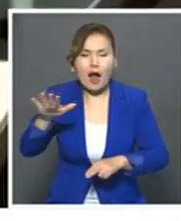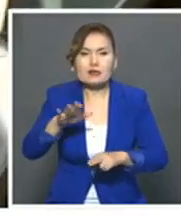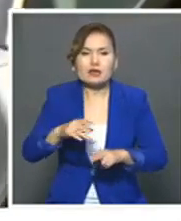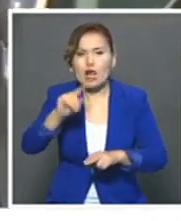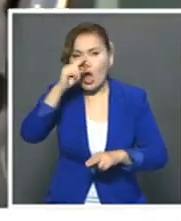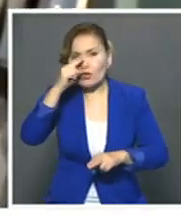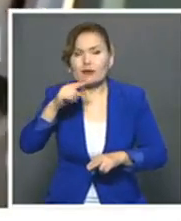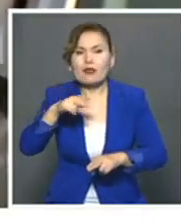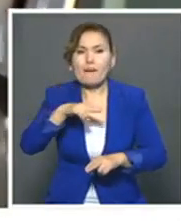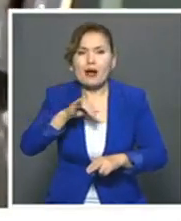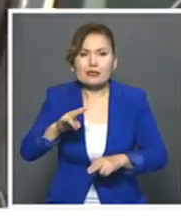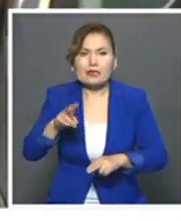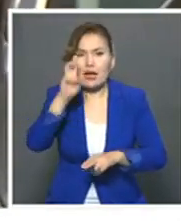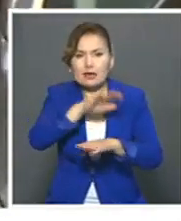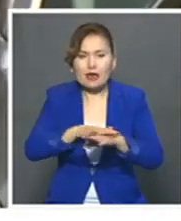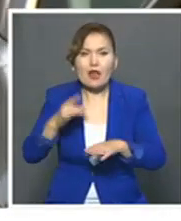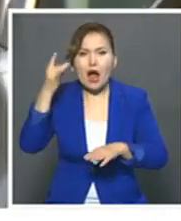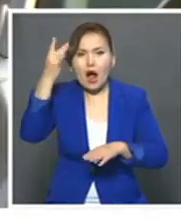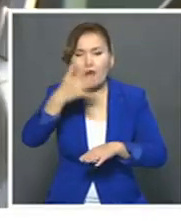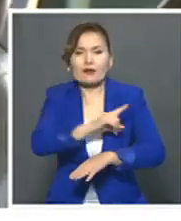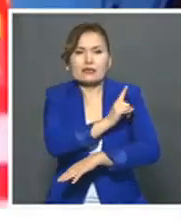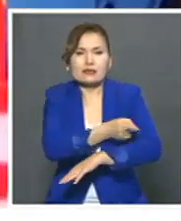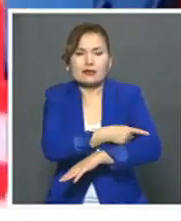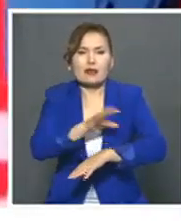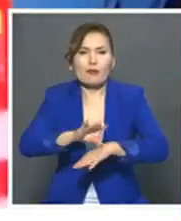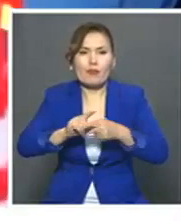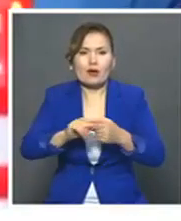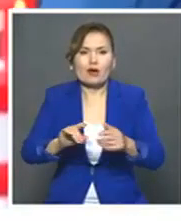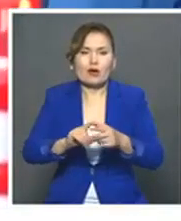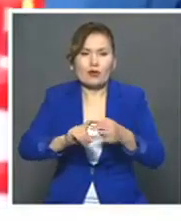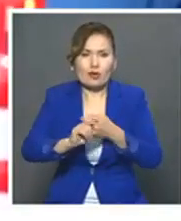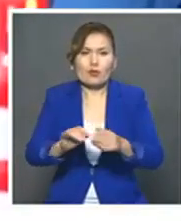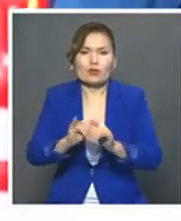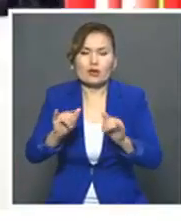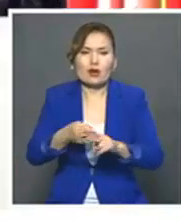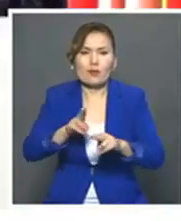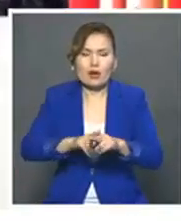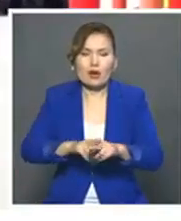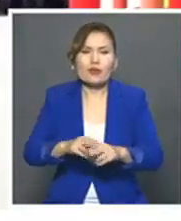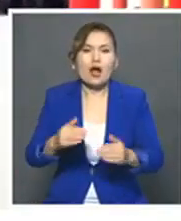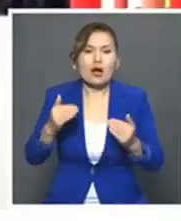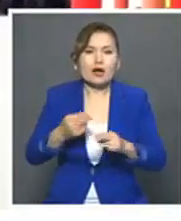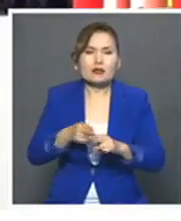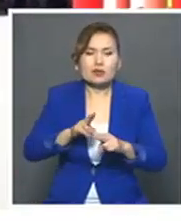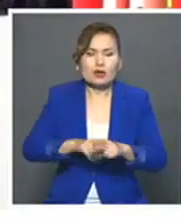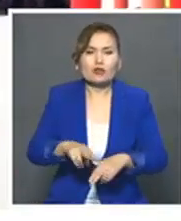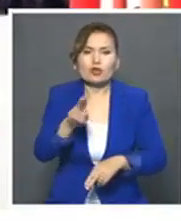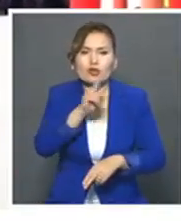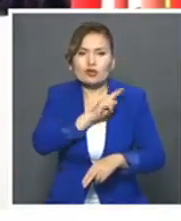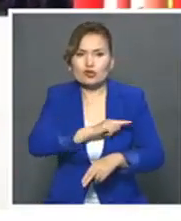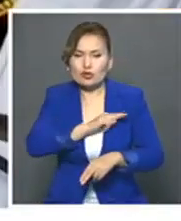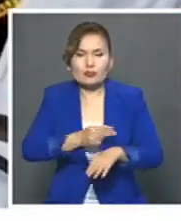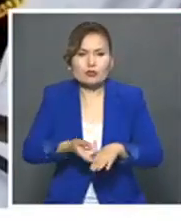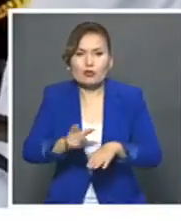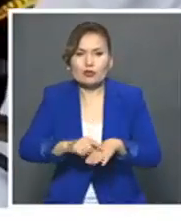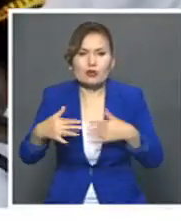түскейіндегі Үндістан мен Пәкістан елдерінде, Африкада күшейіп келеді. Вирус шықтырудың қайта көбеу энергетикалық отынға сұранысты азайтат деген